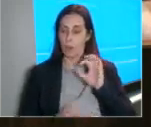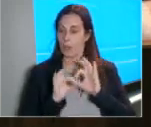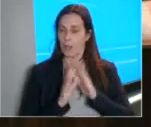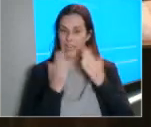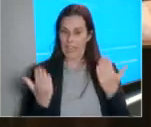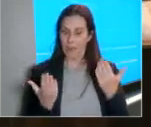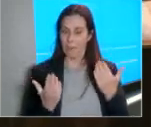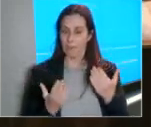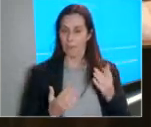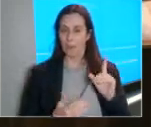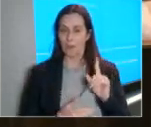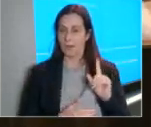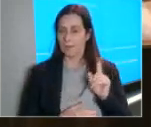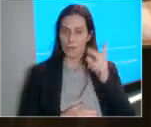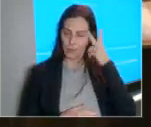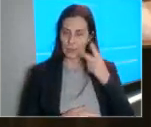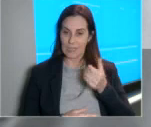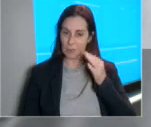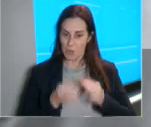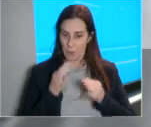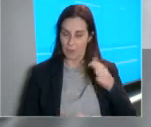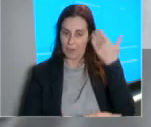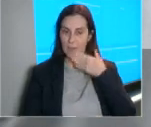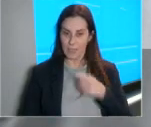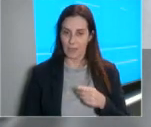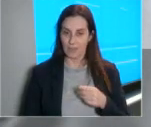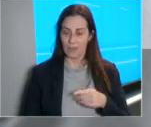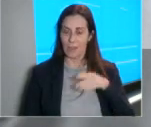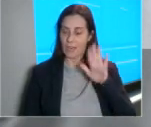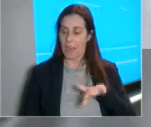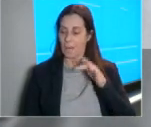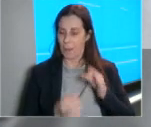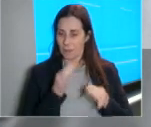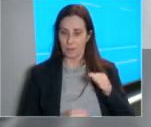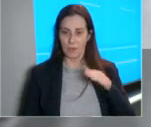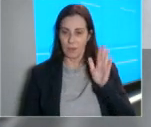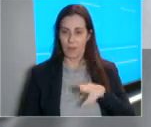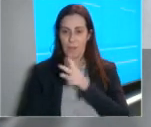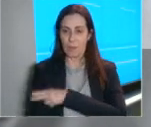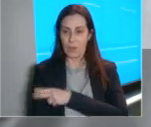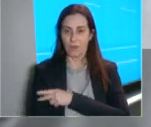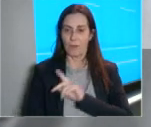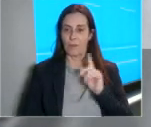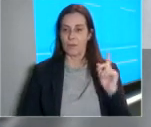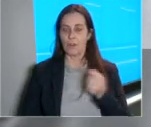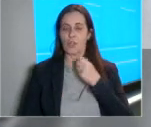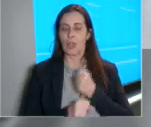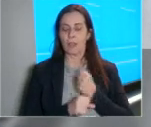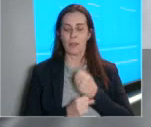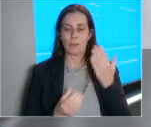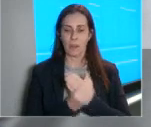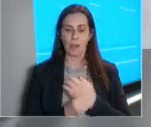התיקים. כל מי שמבין קצת במשפט במדינת ישראל, גם בפרקליטות וגם במשטרה וכל מי שעסק